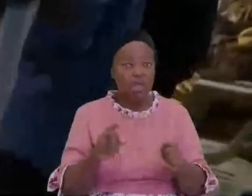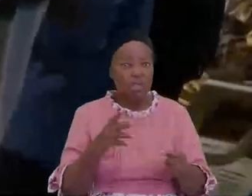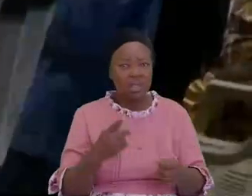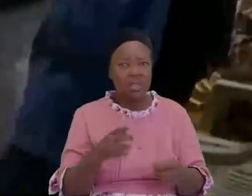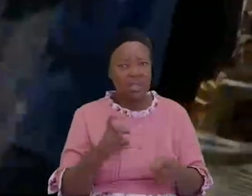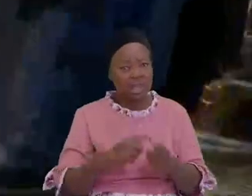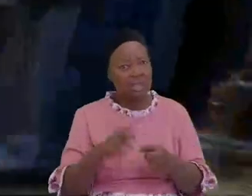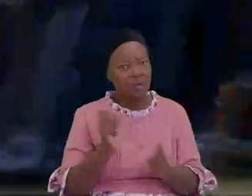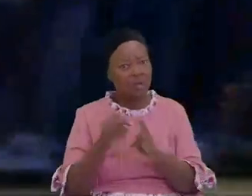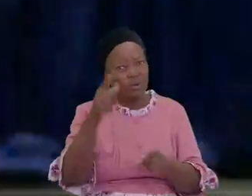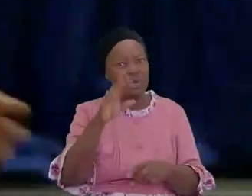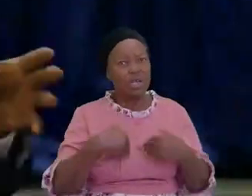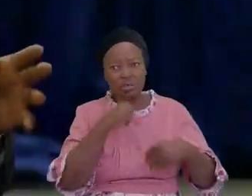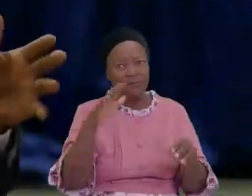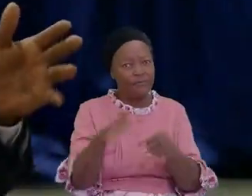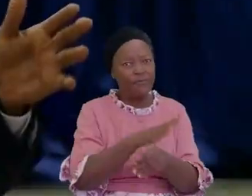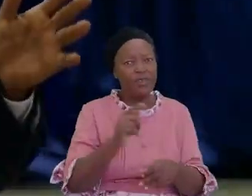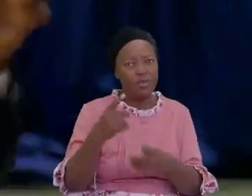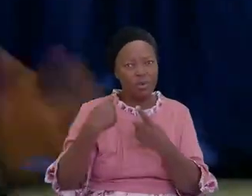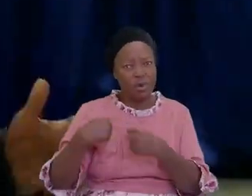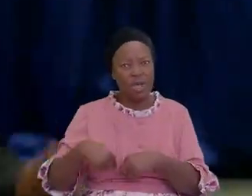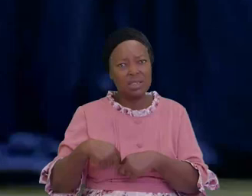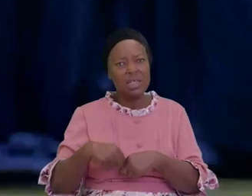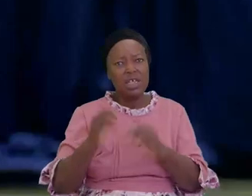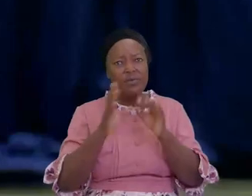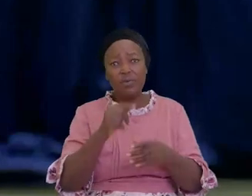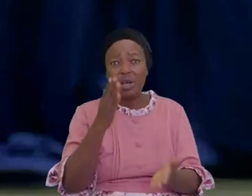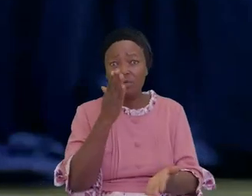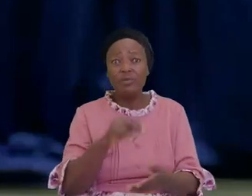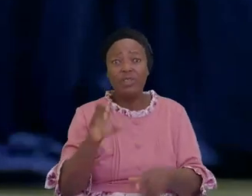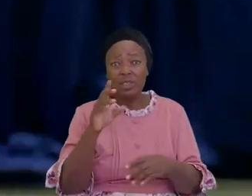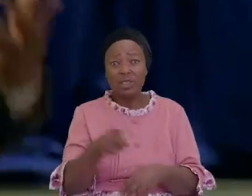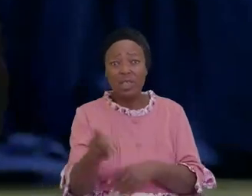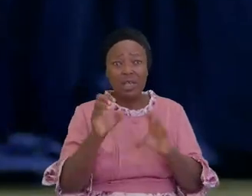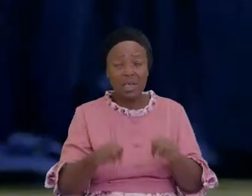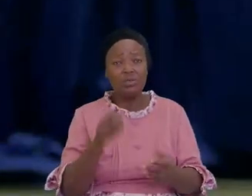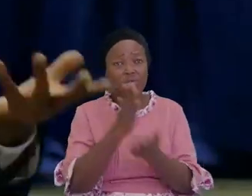la parole de Dieu n'a pas rempli ton cœur. Si on peut t'arrêter,